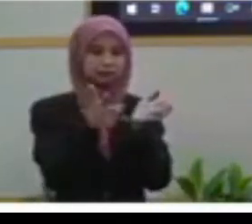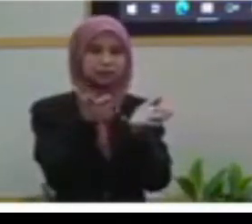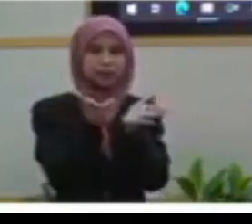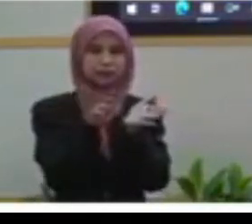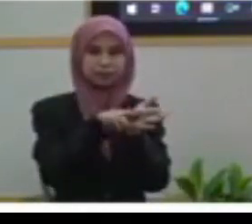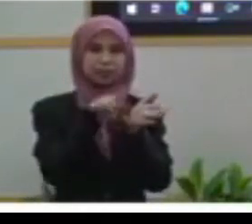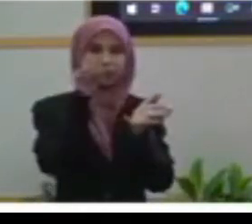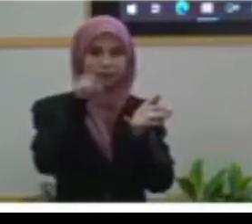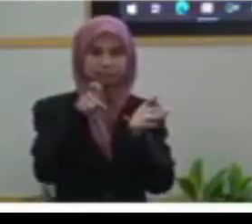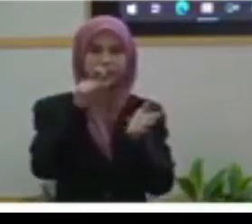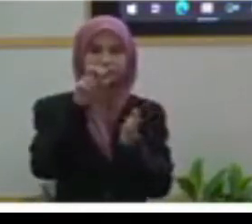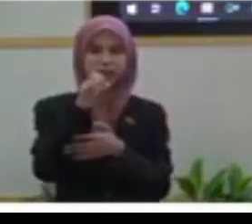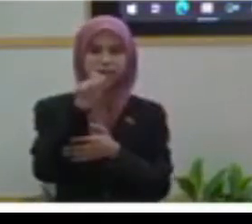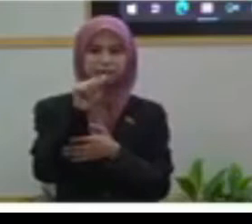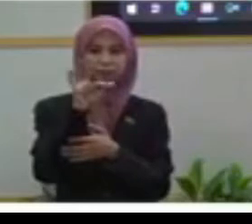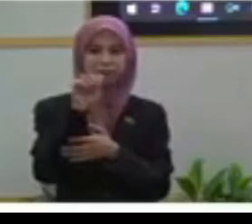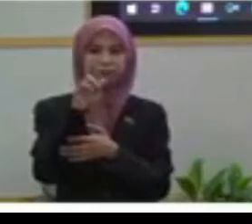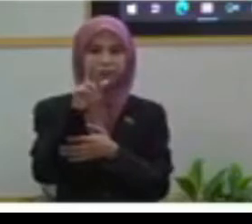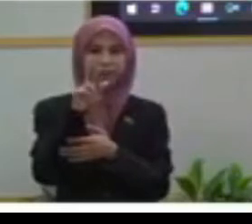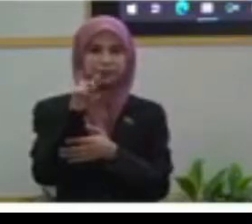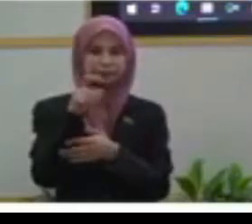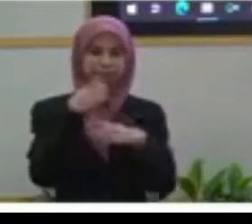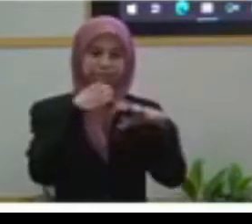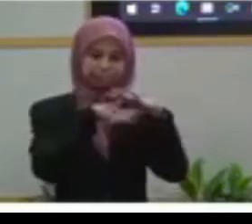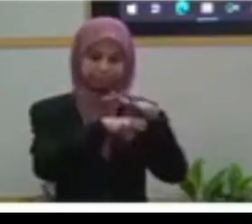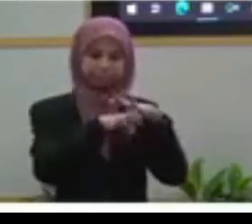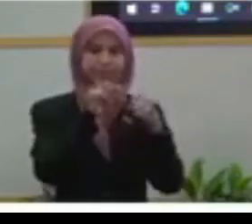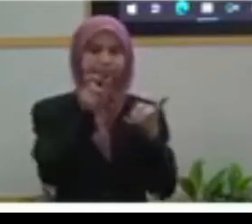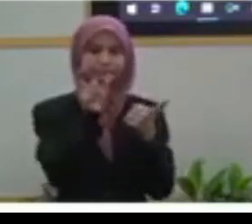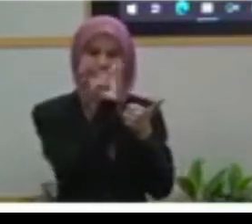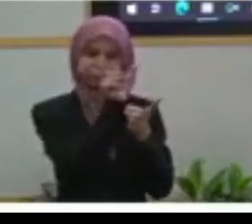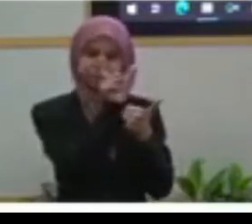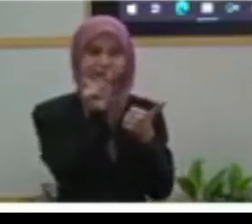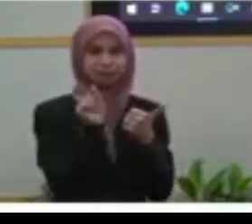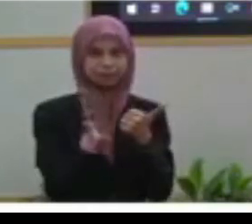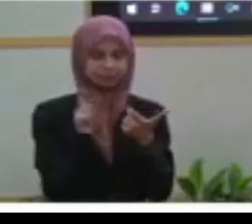Selepas mengisi email, kata laluan,